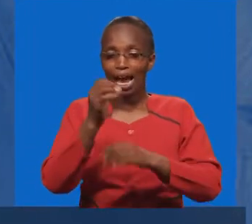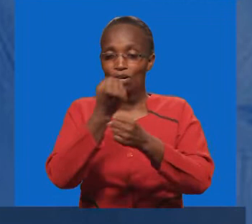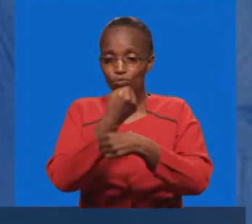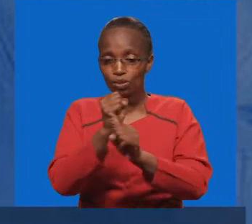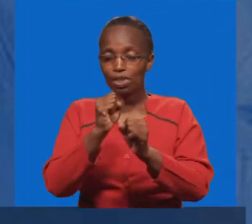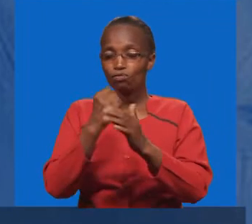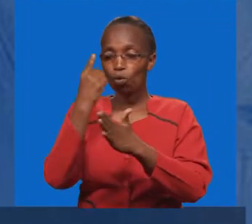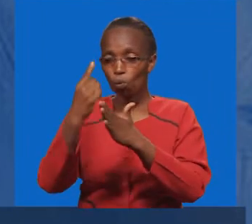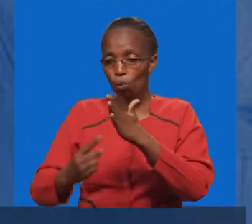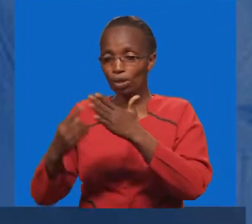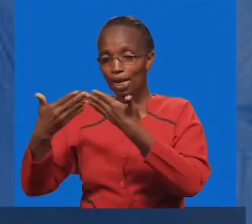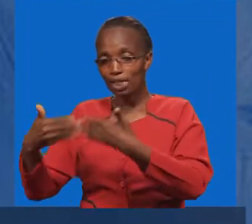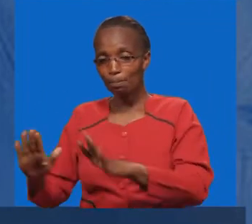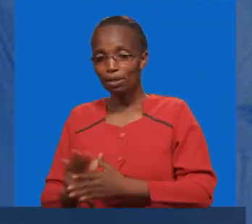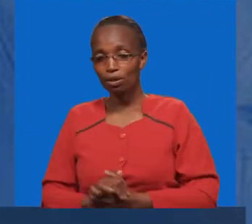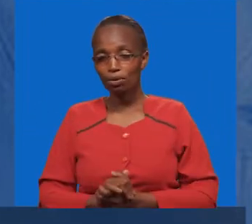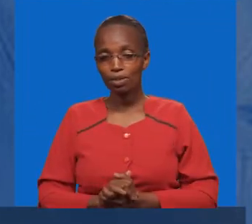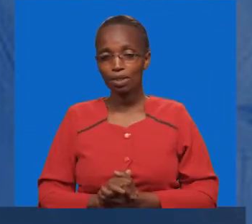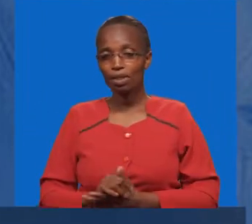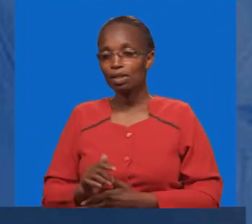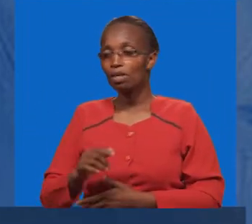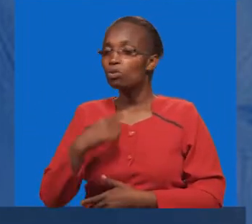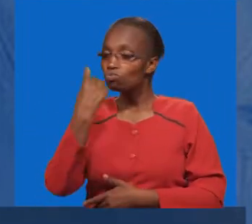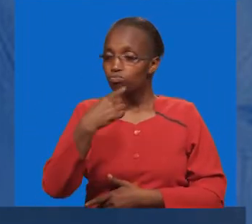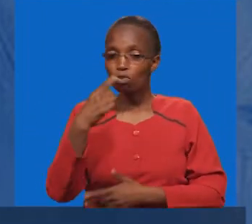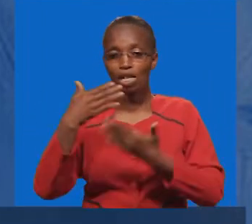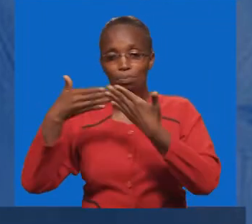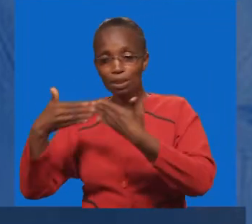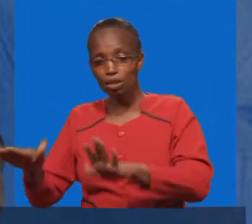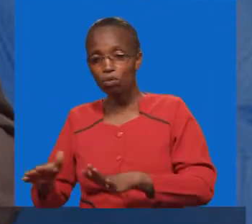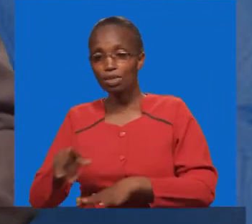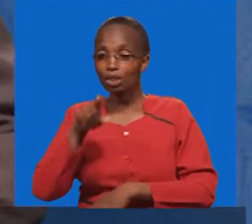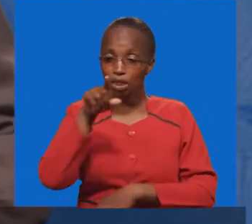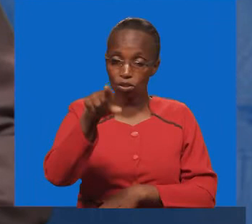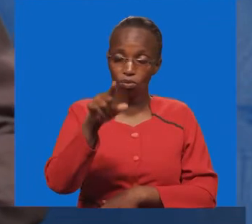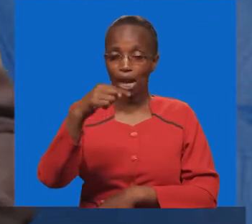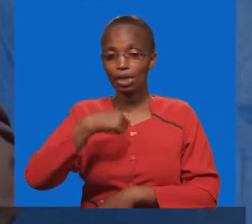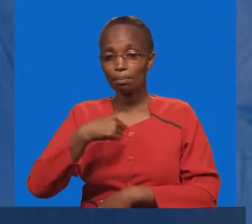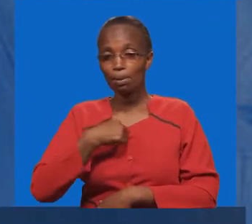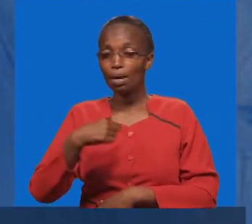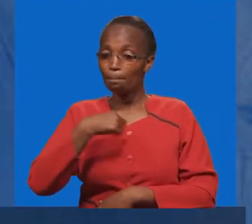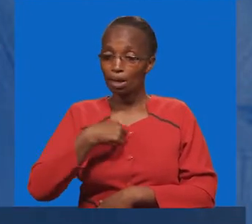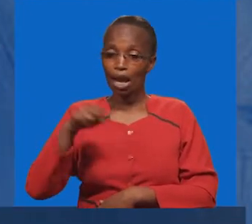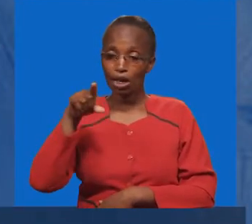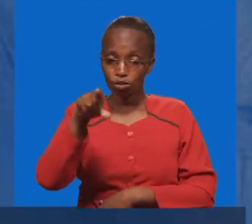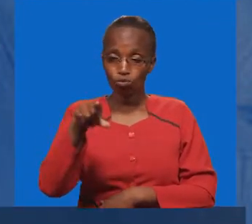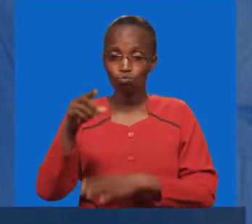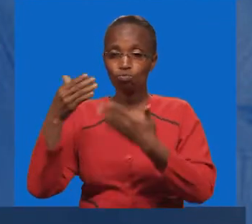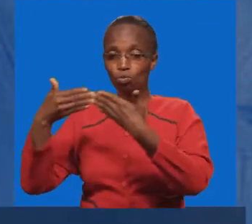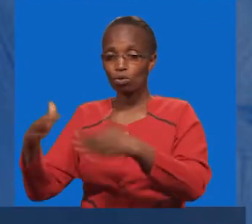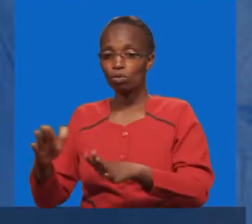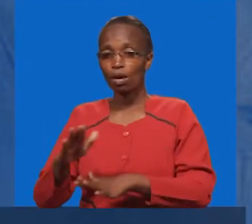has come to seek and to save that which was lost. Ambaye alikuwa amepotea ni wewe na mimi